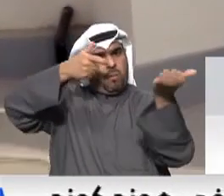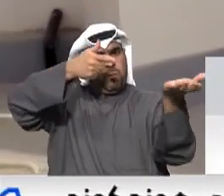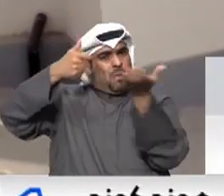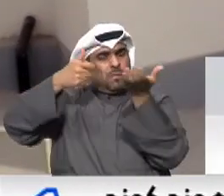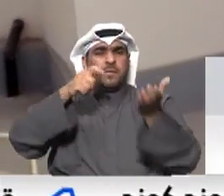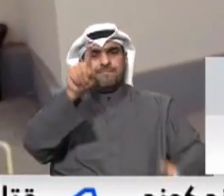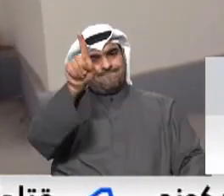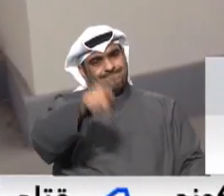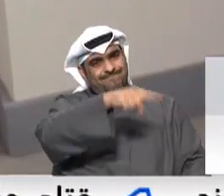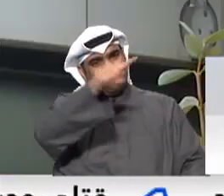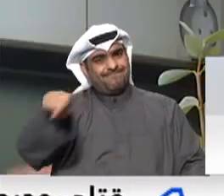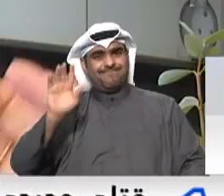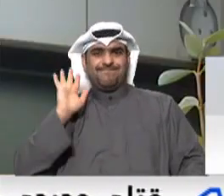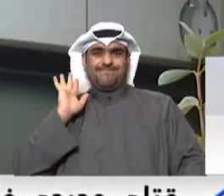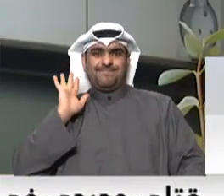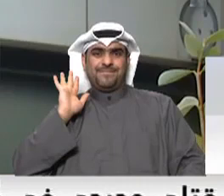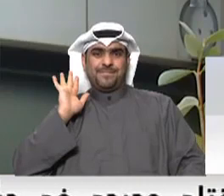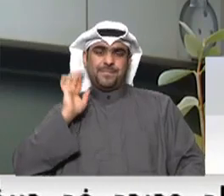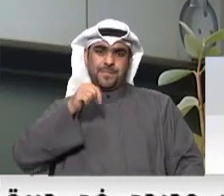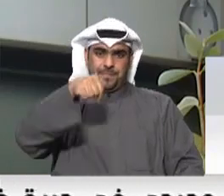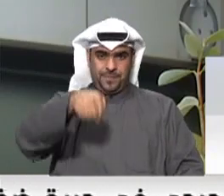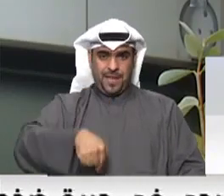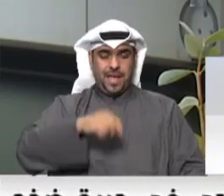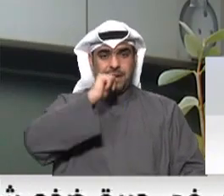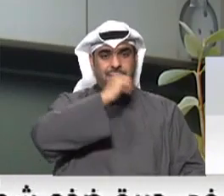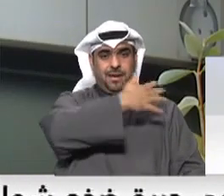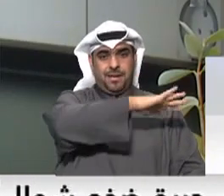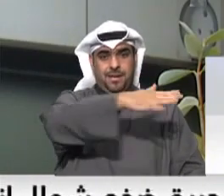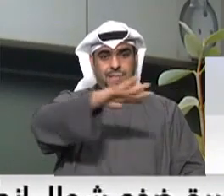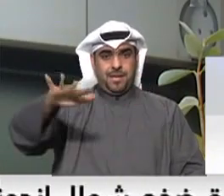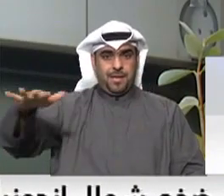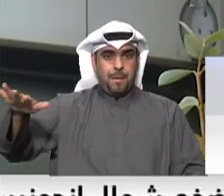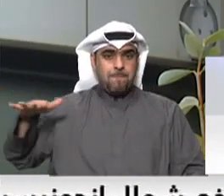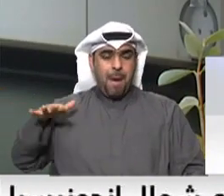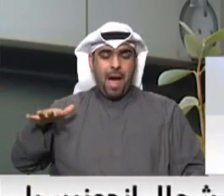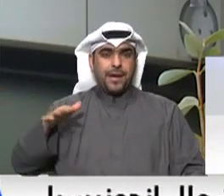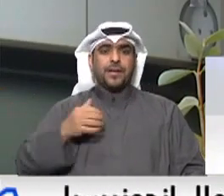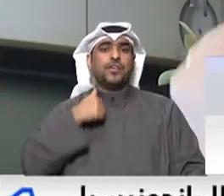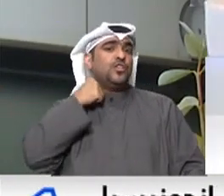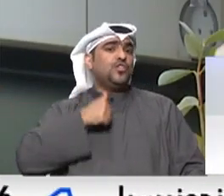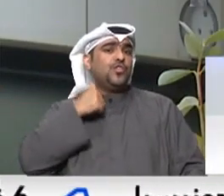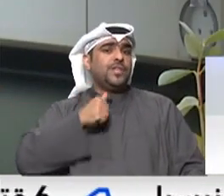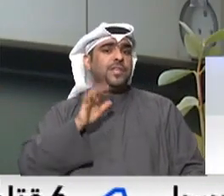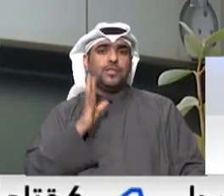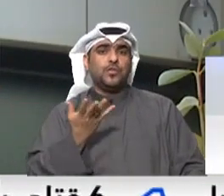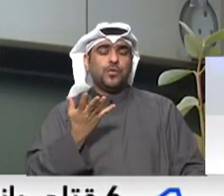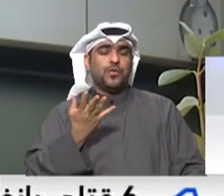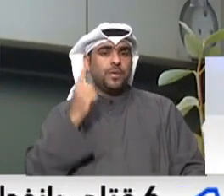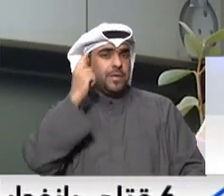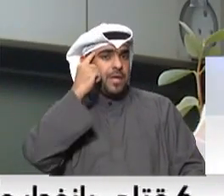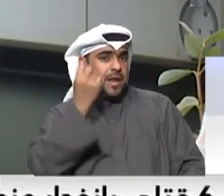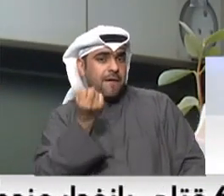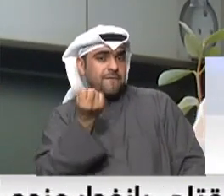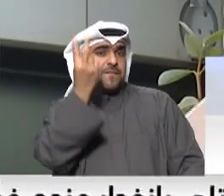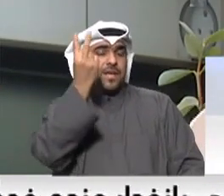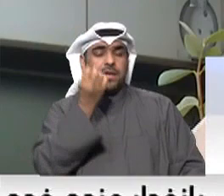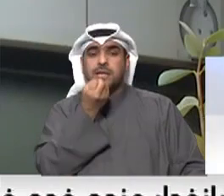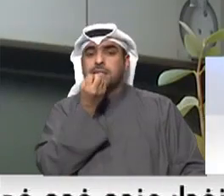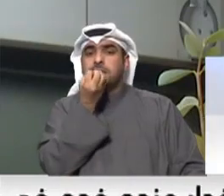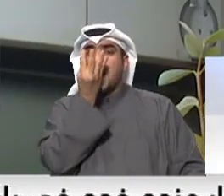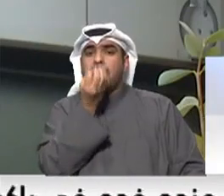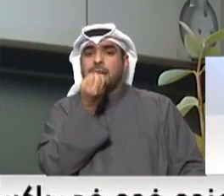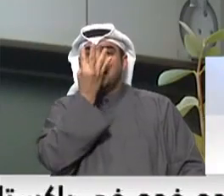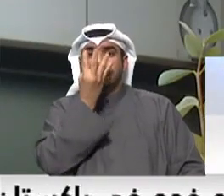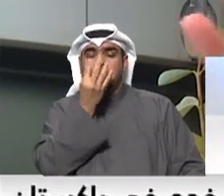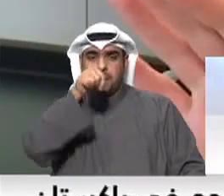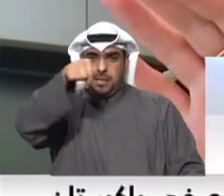مشروع اعاده تاهيل البيئه الساحليه باستزراع نبات القرم نبات القرن من النباتات اللي كانت موجوده اساسا في